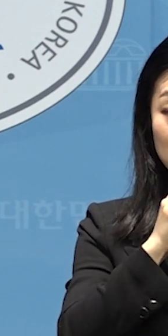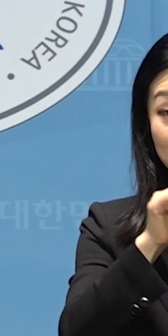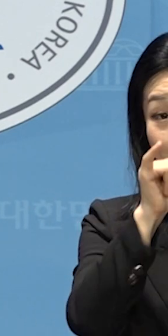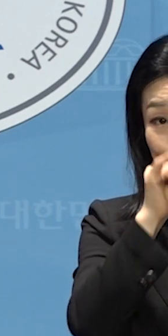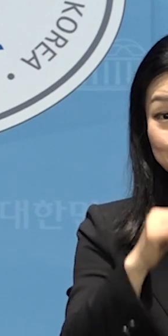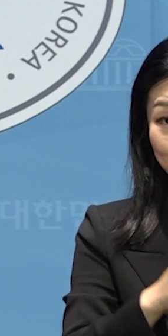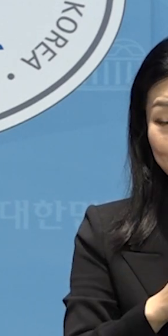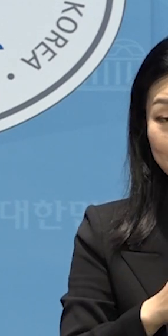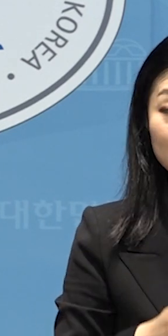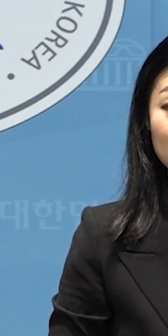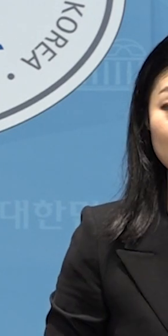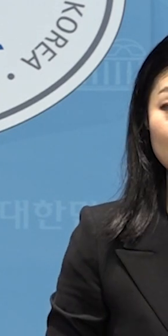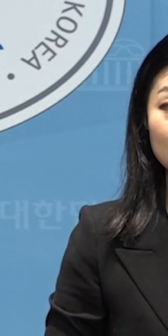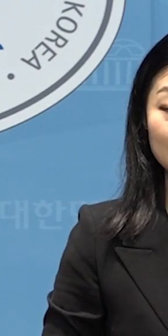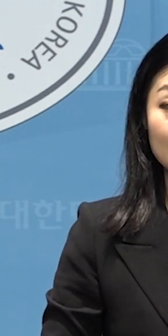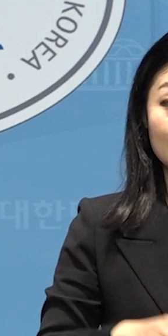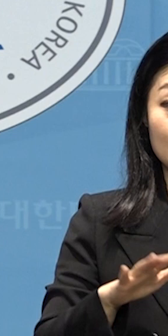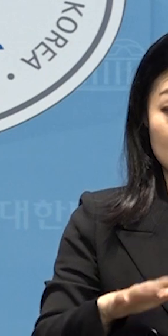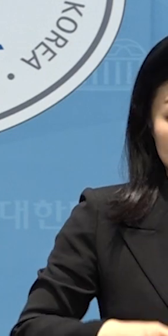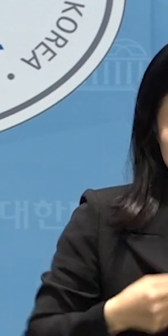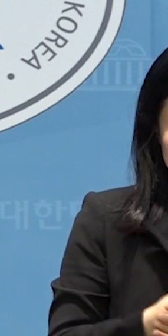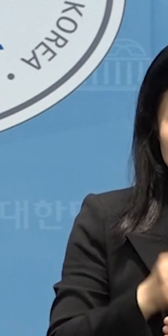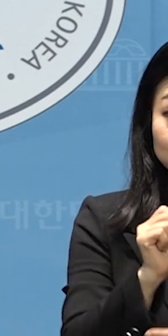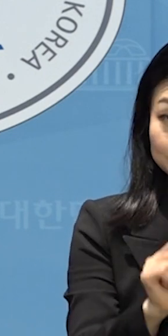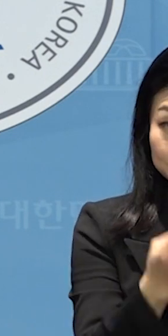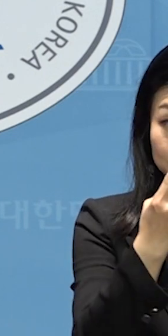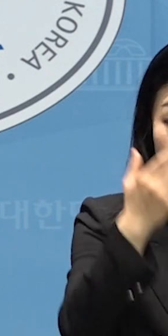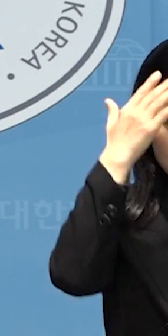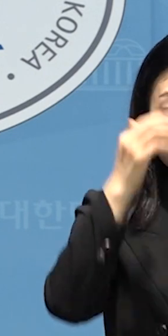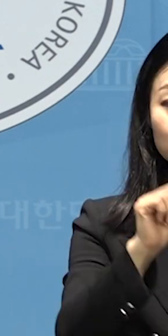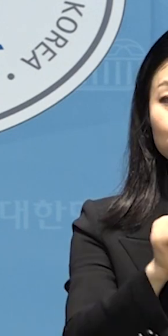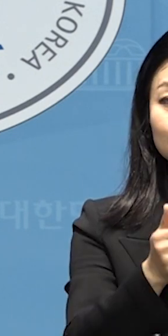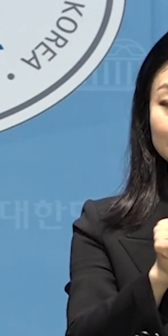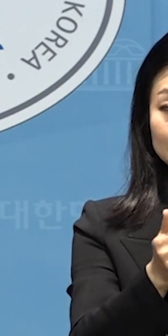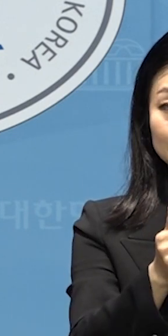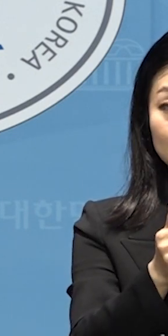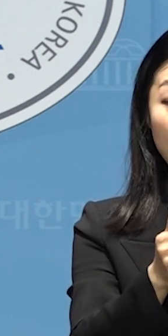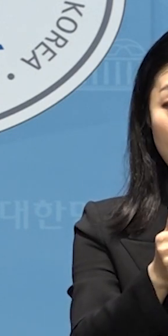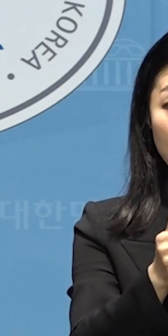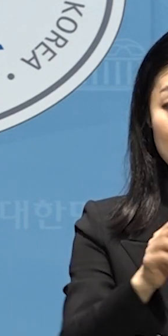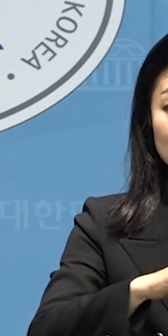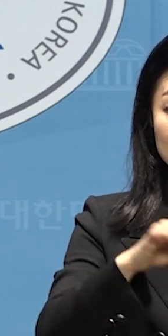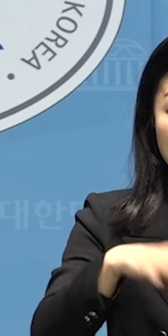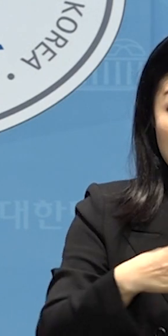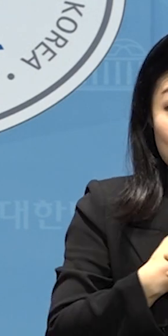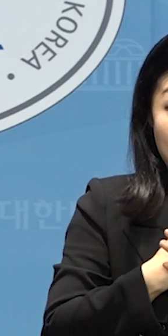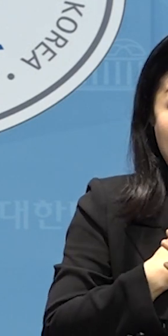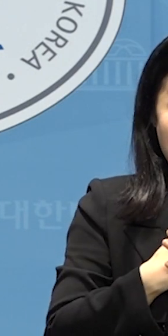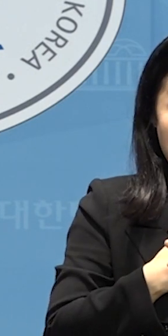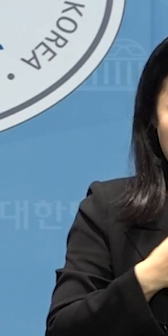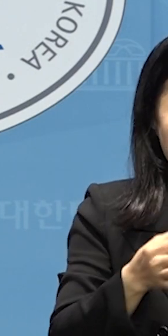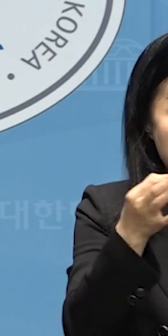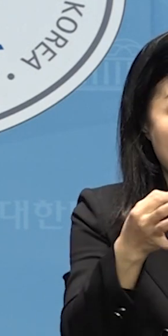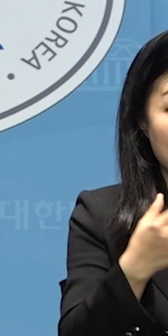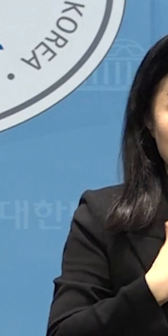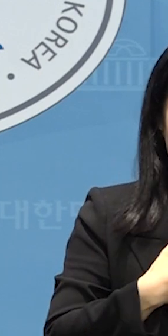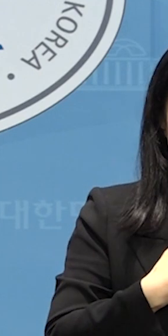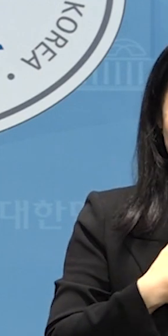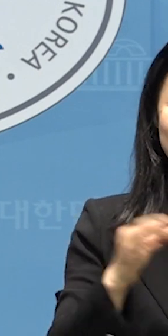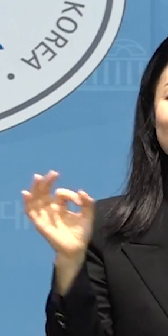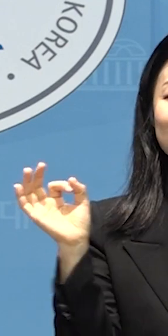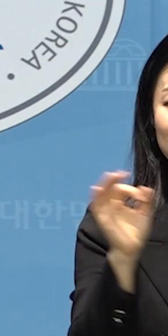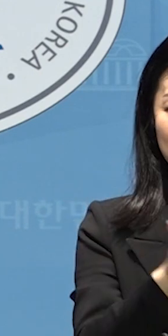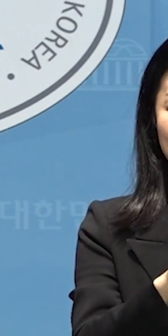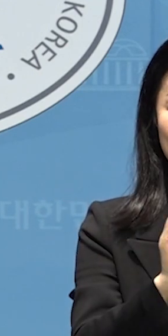나오기도 했습니다 이번 결정으로 국내 주식 시장이 조세 불확 불확실성을 벗어나